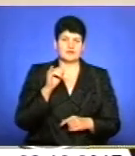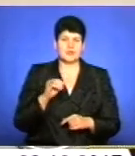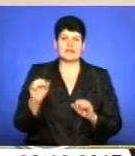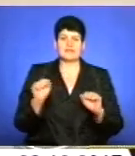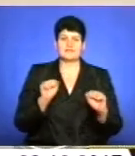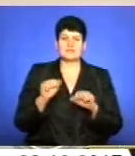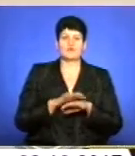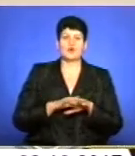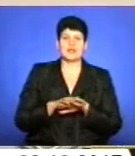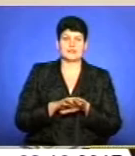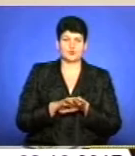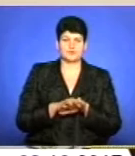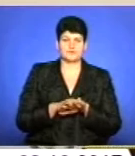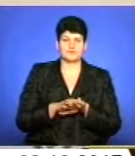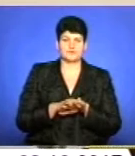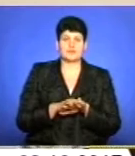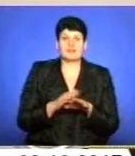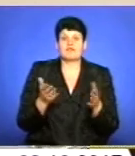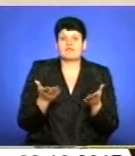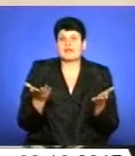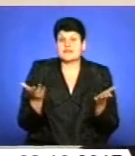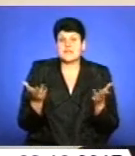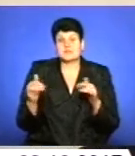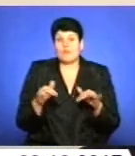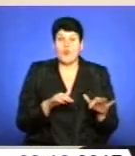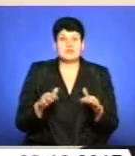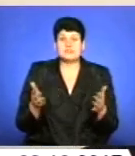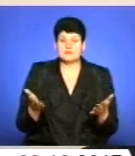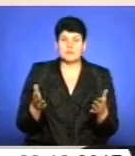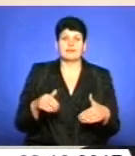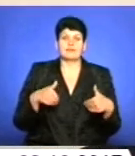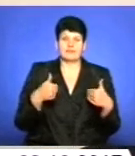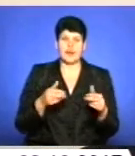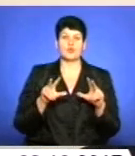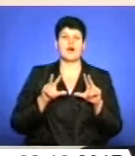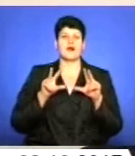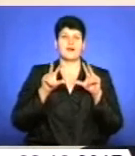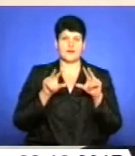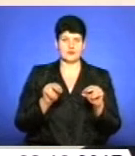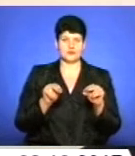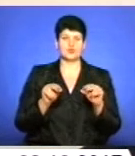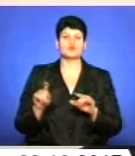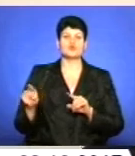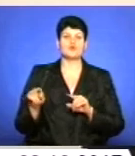ринку в якийсь спосіб дало гарантію, що в процесі